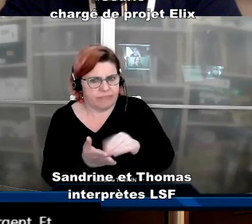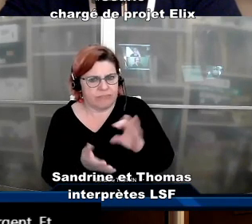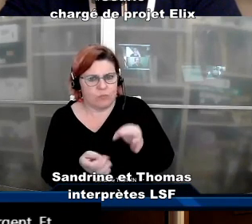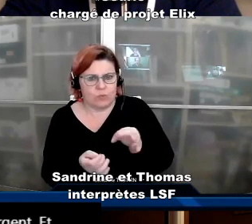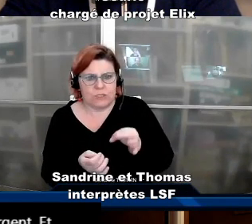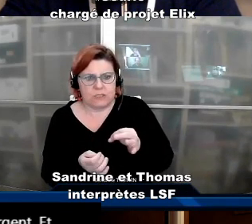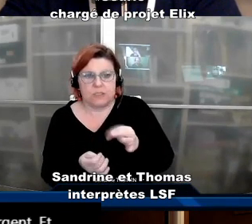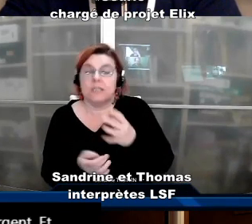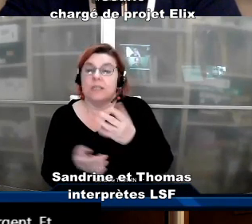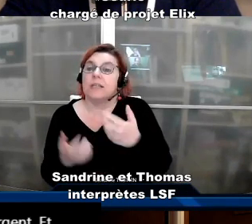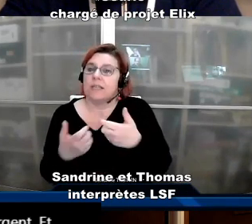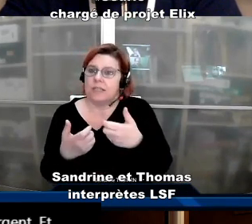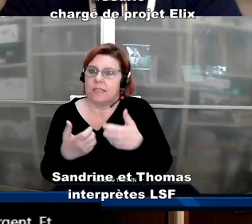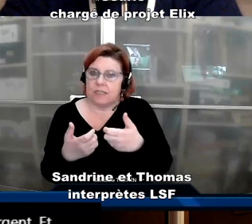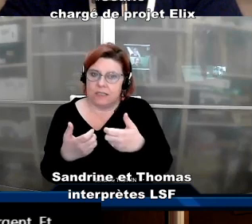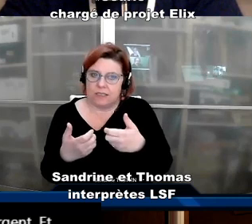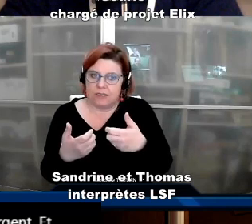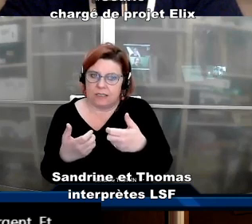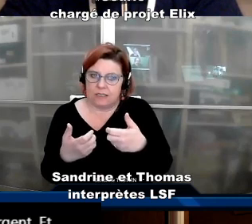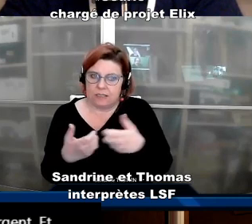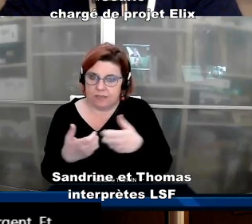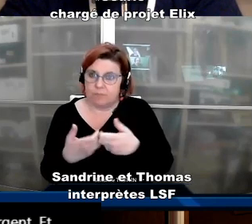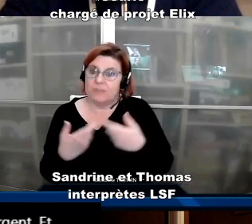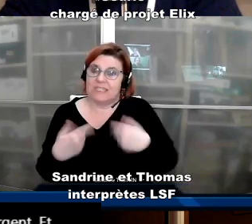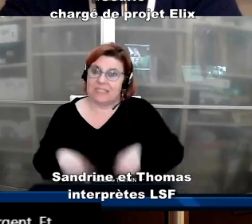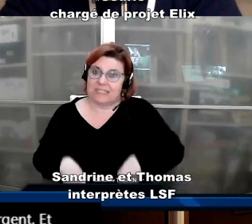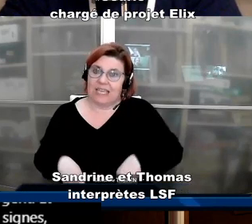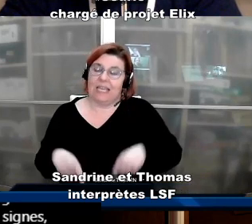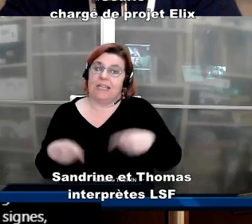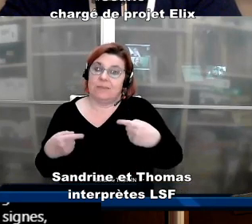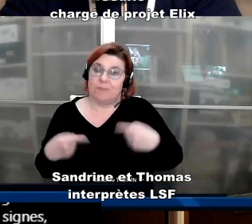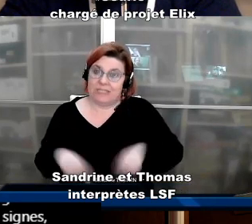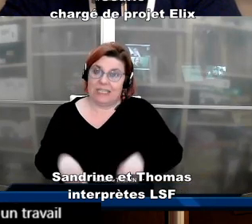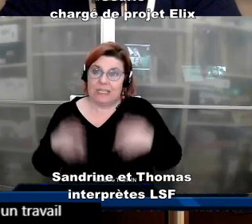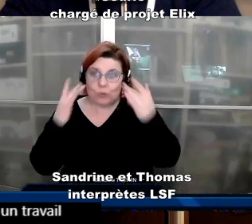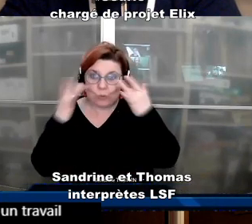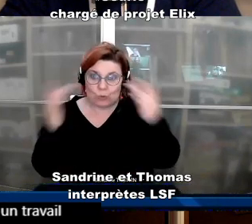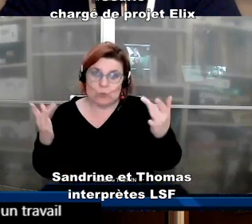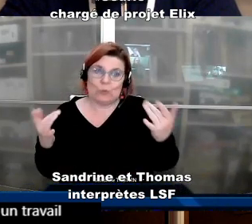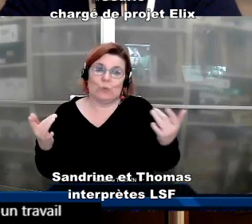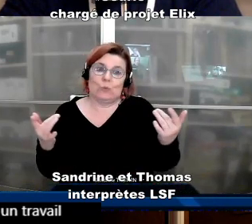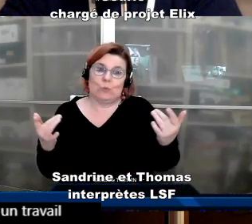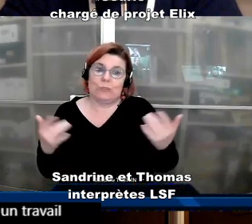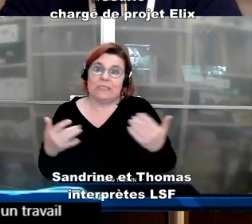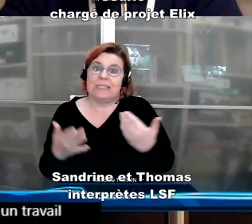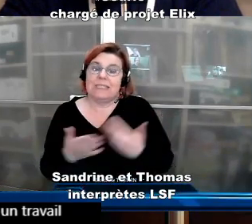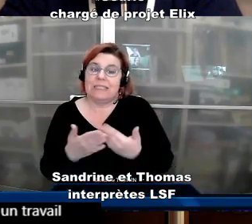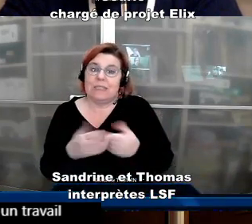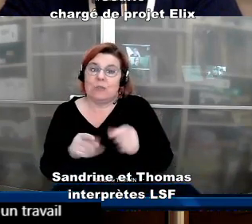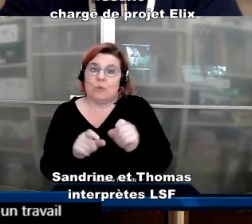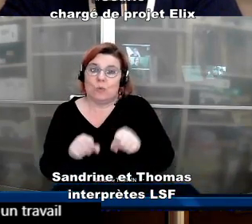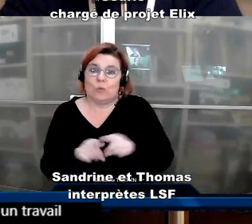Oui. Dont le ministère de la culture et il y avait la capacité de faire un don et